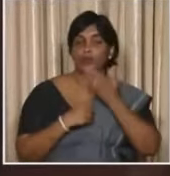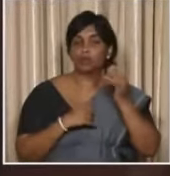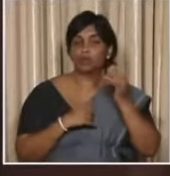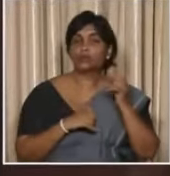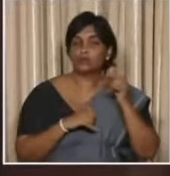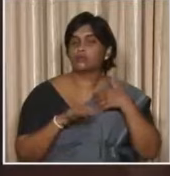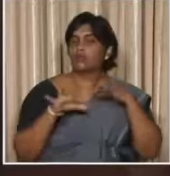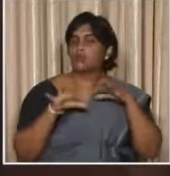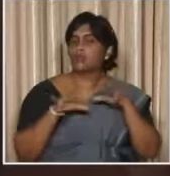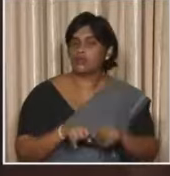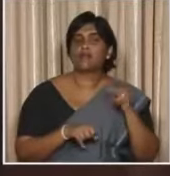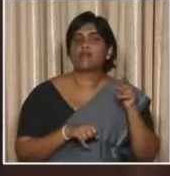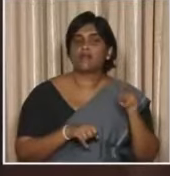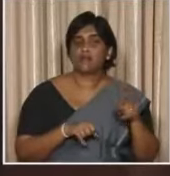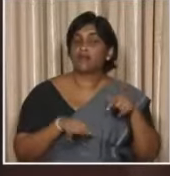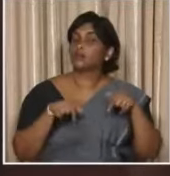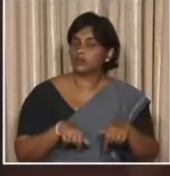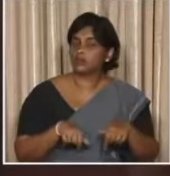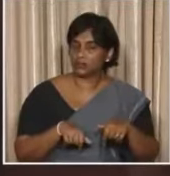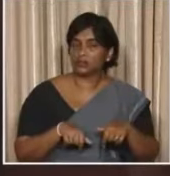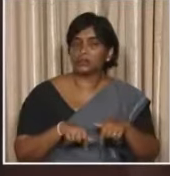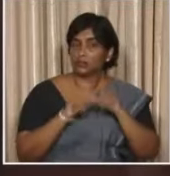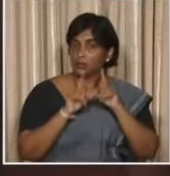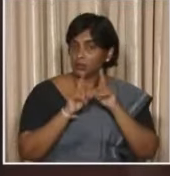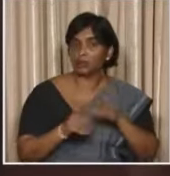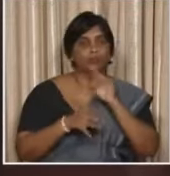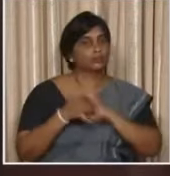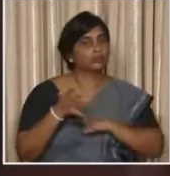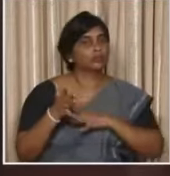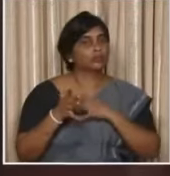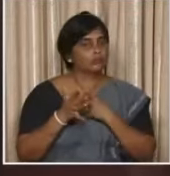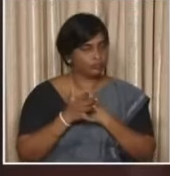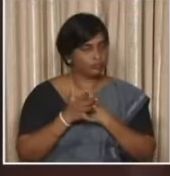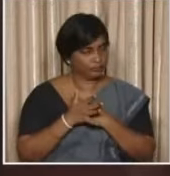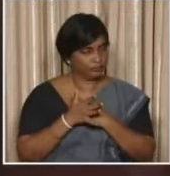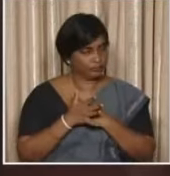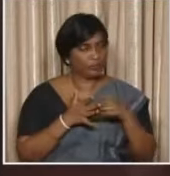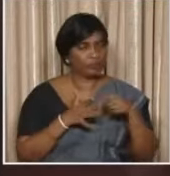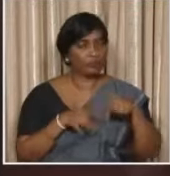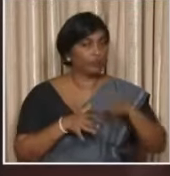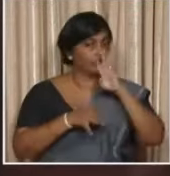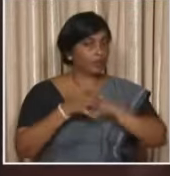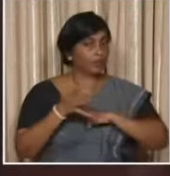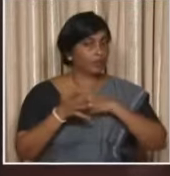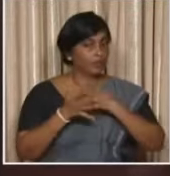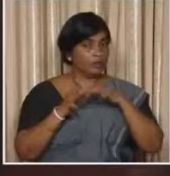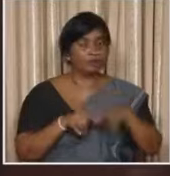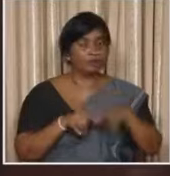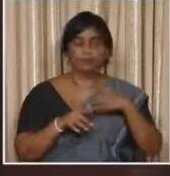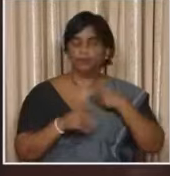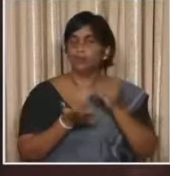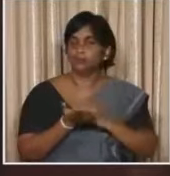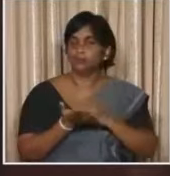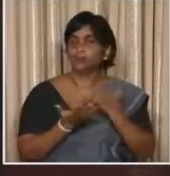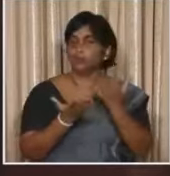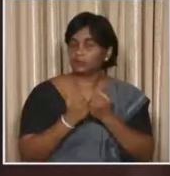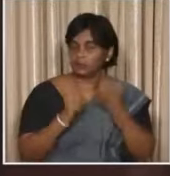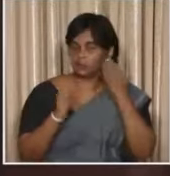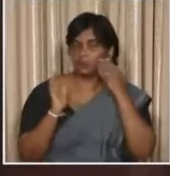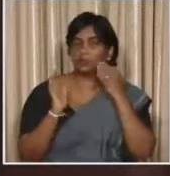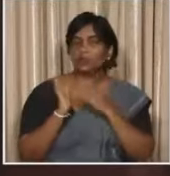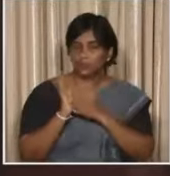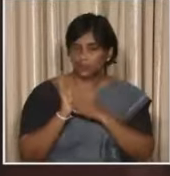කියලා තියාගෙන ඉන්නවා. අද මේ අය වැත් එක්කලා මිනිත්තු දෙකක් කාලයක් තියෙනවා. මේ අය වැත් එක්කලා ඒව නැවත ලබා ගැනීම කියන